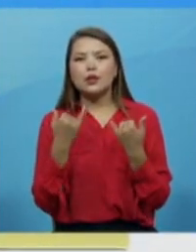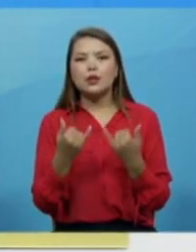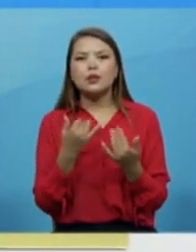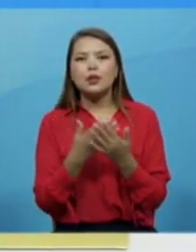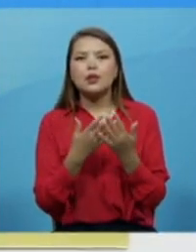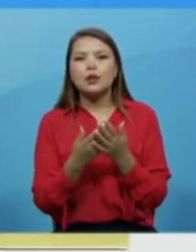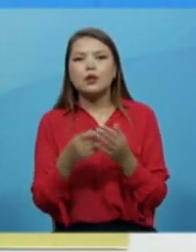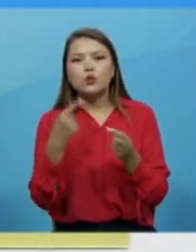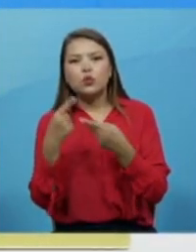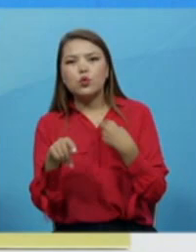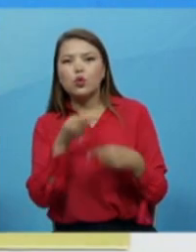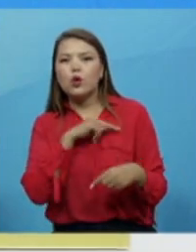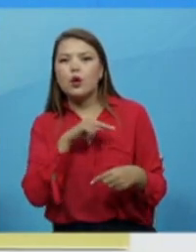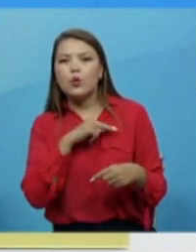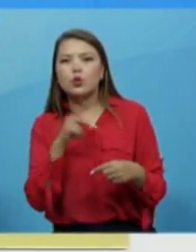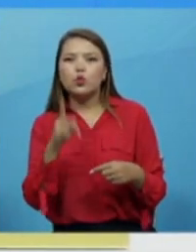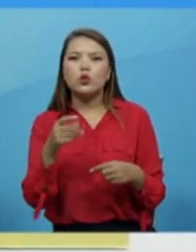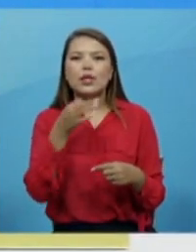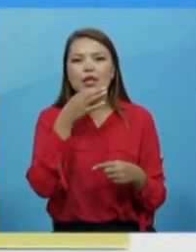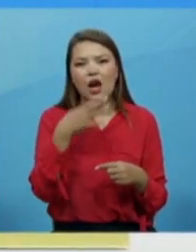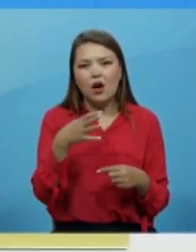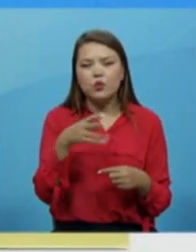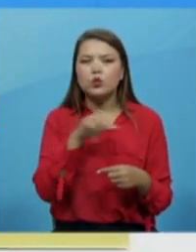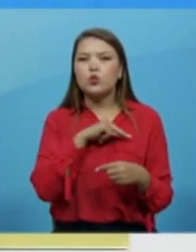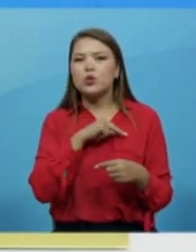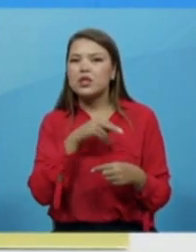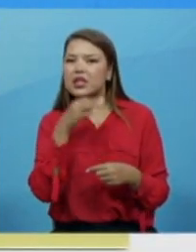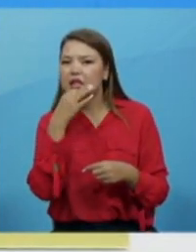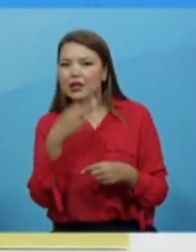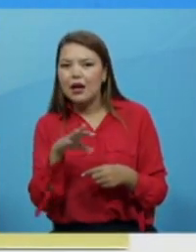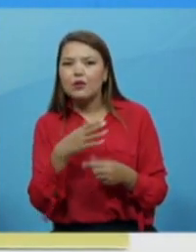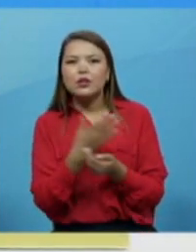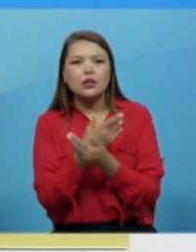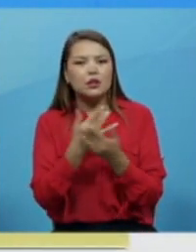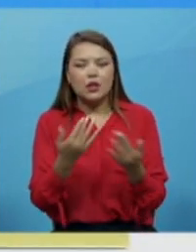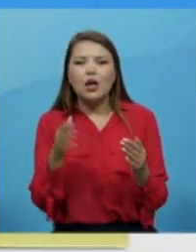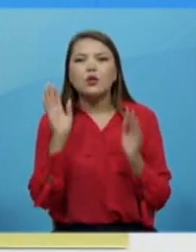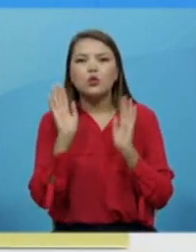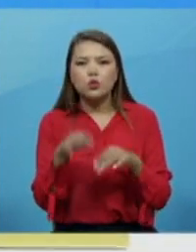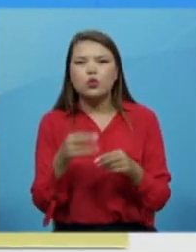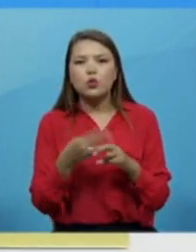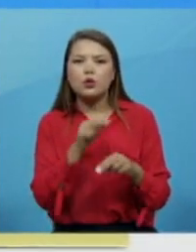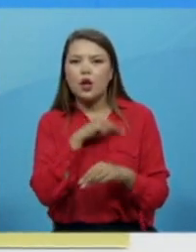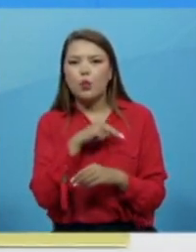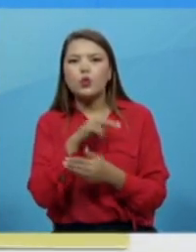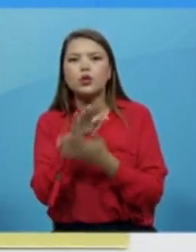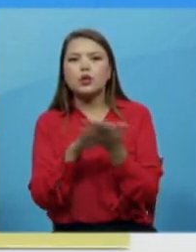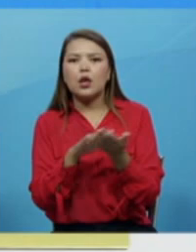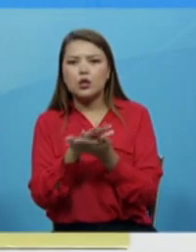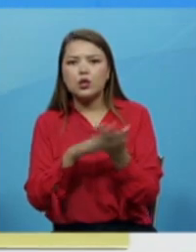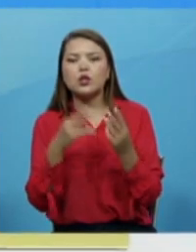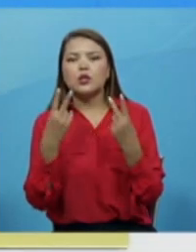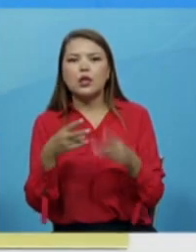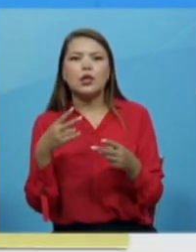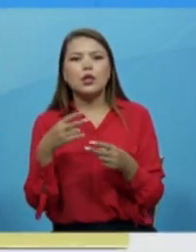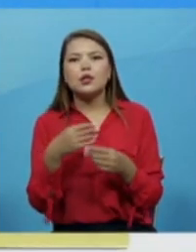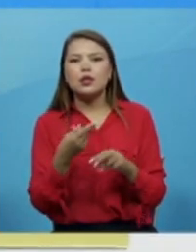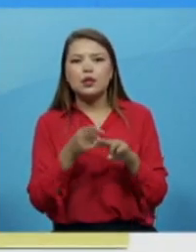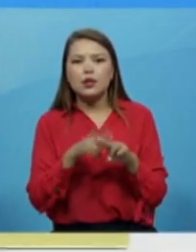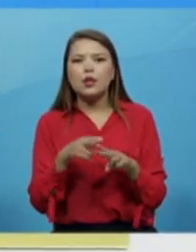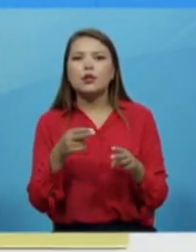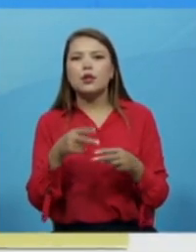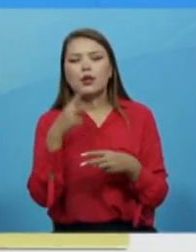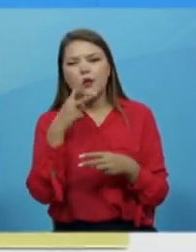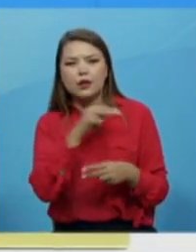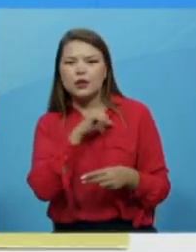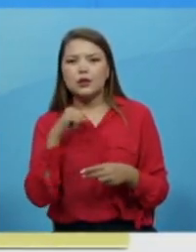Бір ісіміз біреудің көңілінен шығады, біреу шықпай дегенмен жұмысымызды ондайға қарамай айтылған сынды ескере